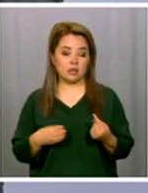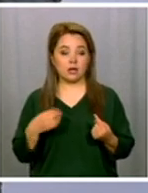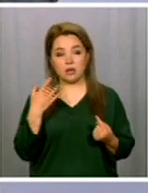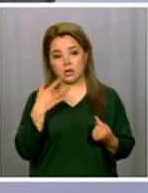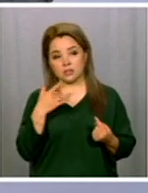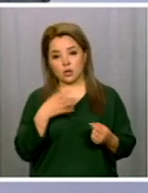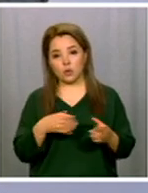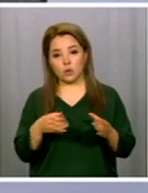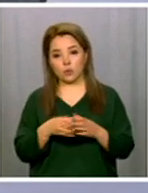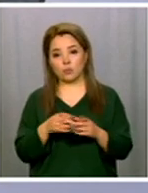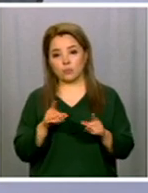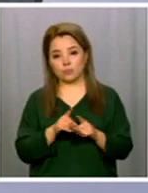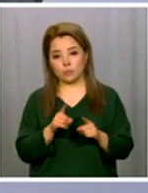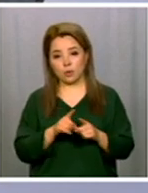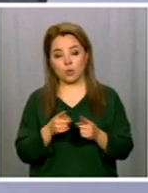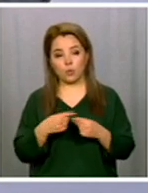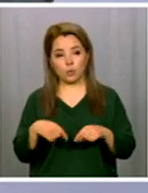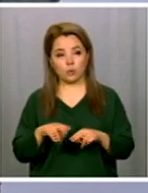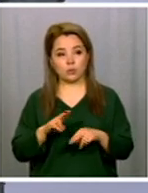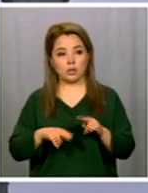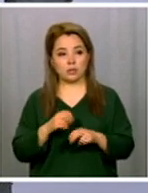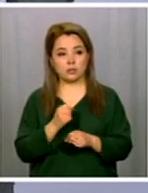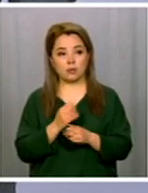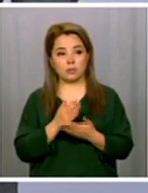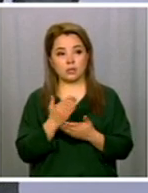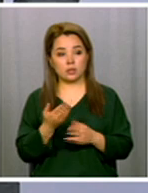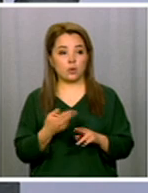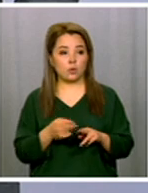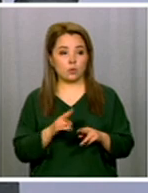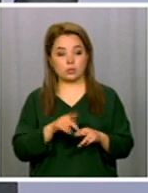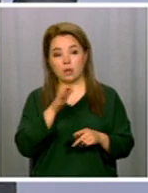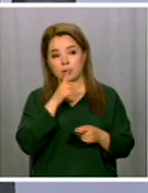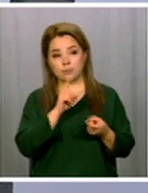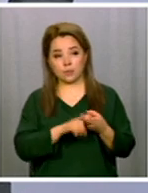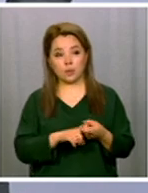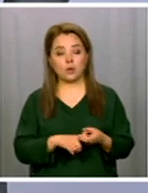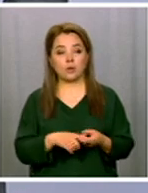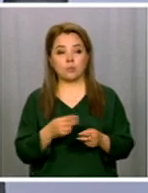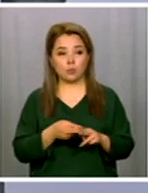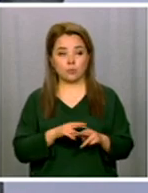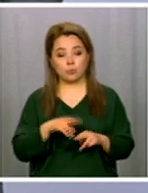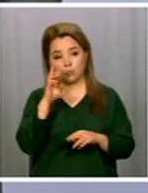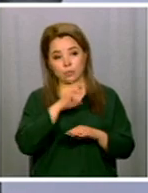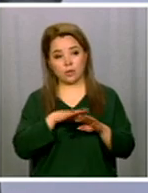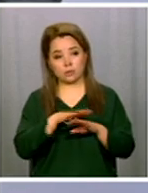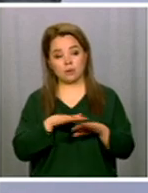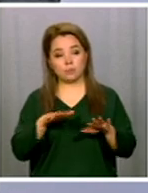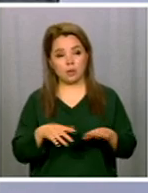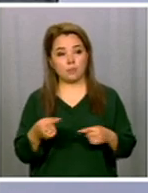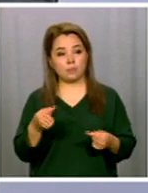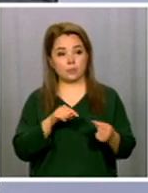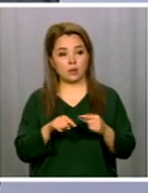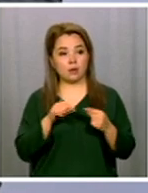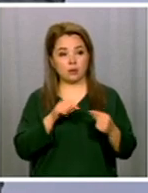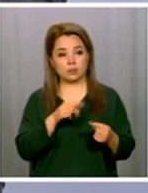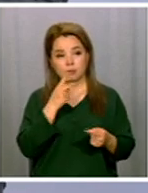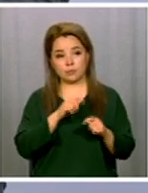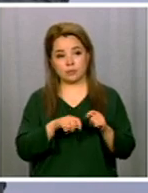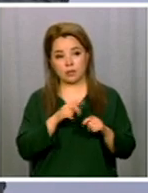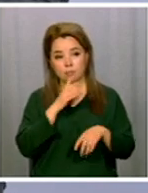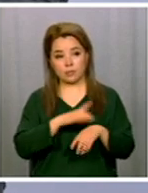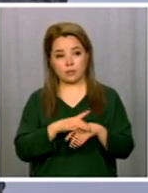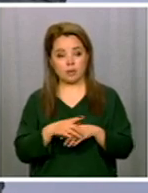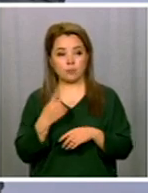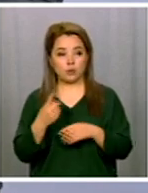құрама штаттарының одағы құрылған еді. Осы уақытта бұл мемлекеттер өзара қарсыласу байқалды және бірінші